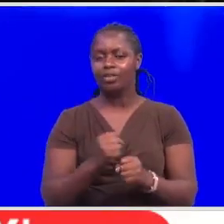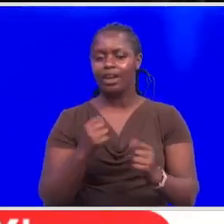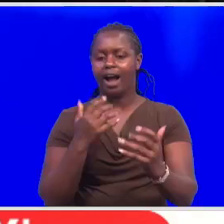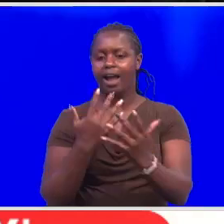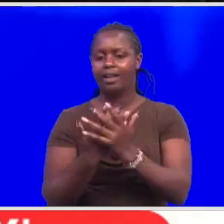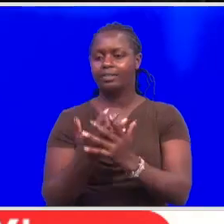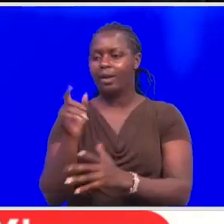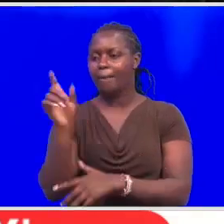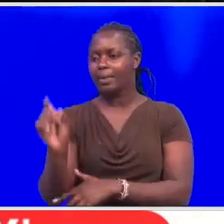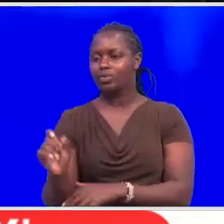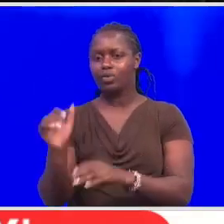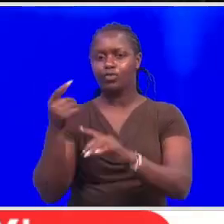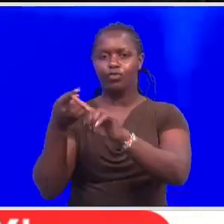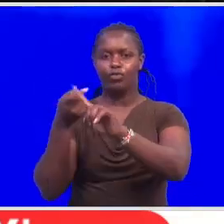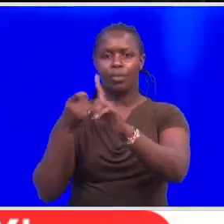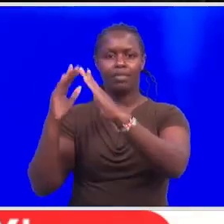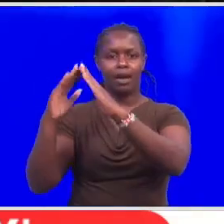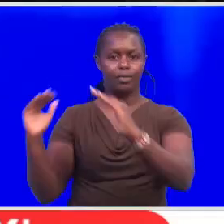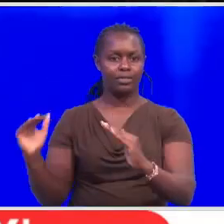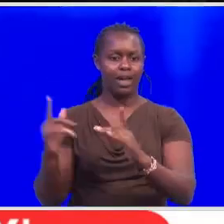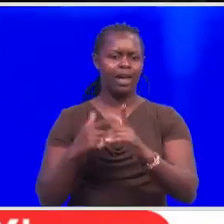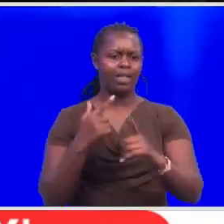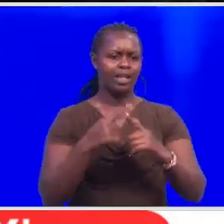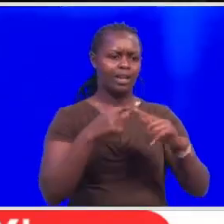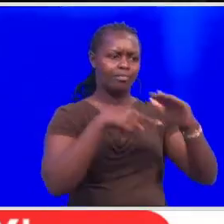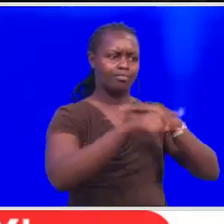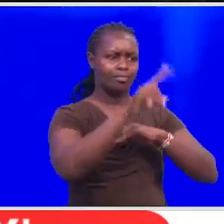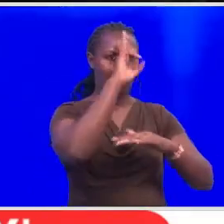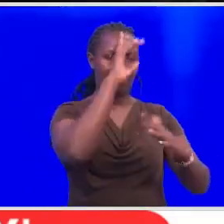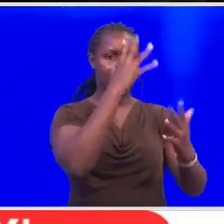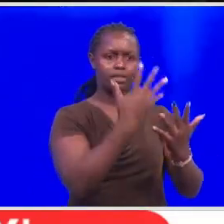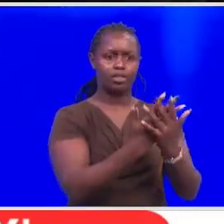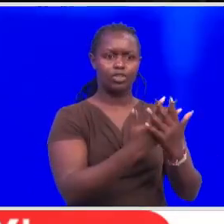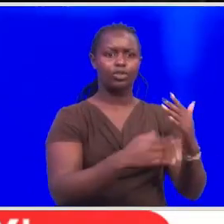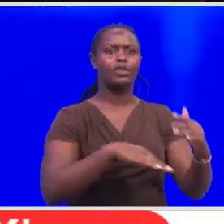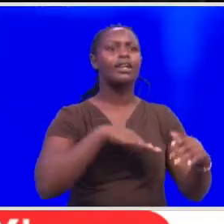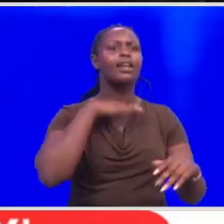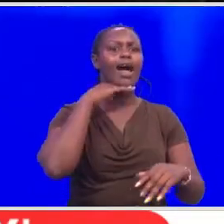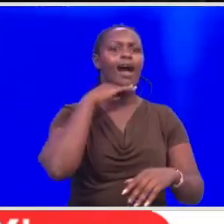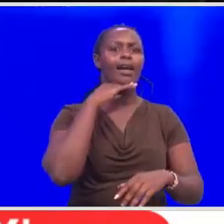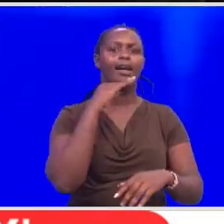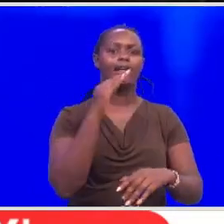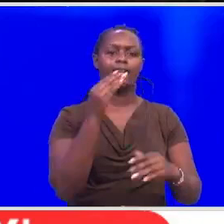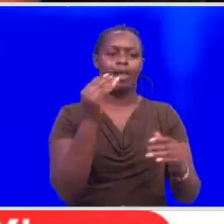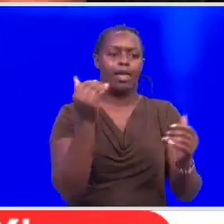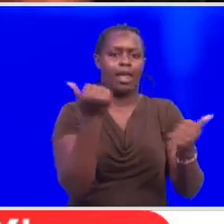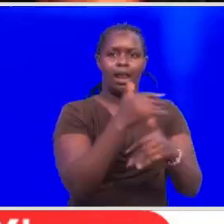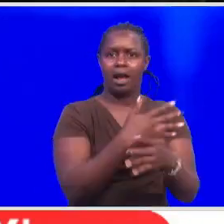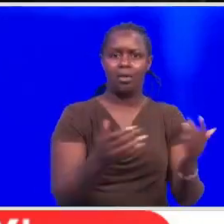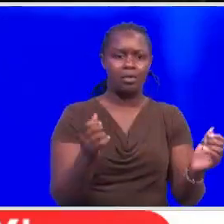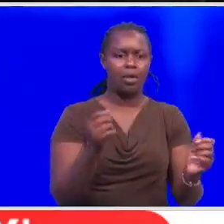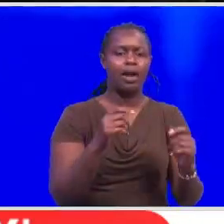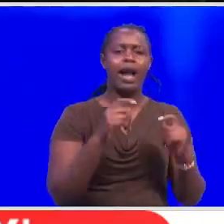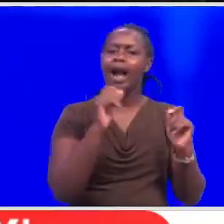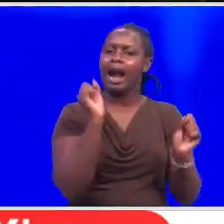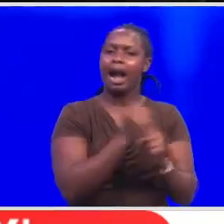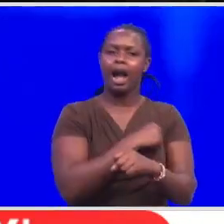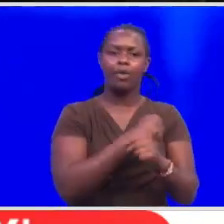nyumba alafu ampeleke kwa cell alale huko siku moja ya pili atamehaka. Lesa iwezi nyonga